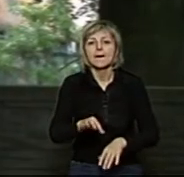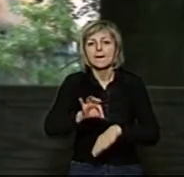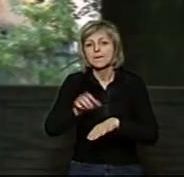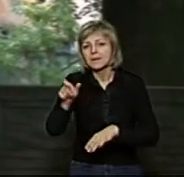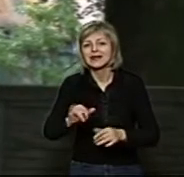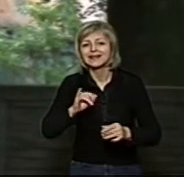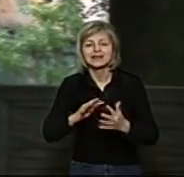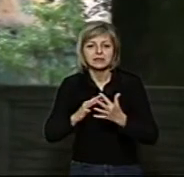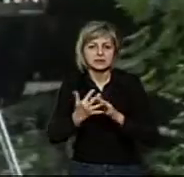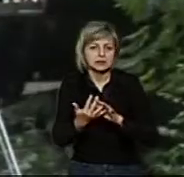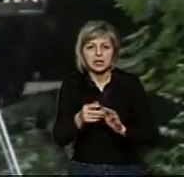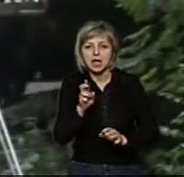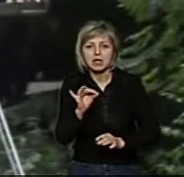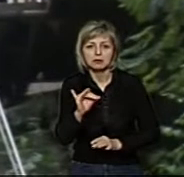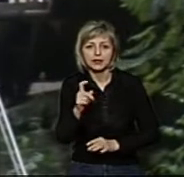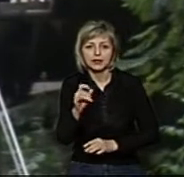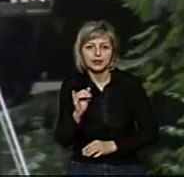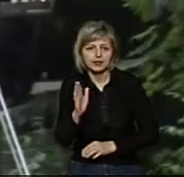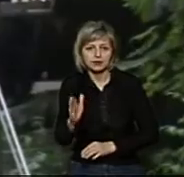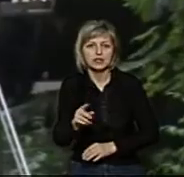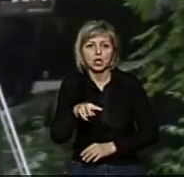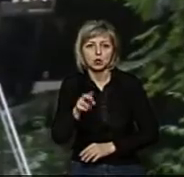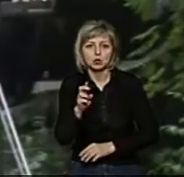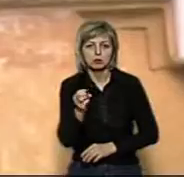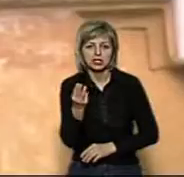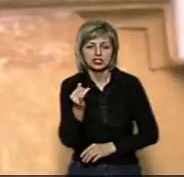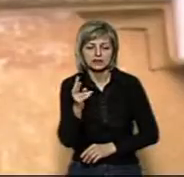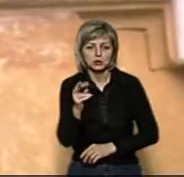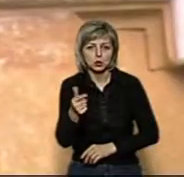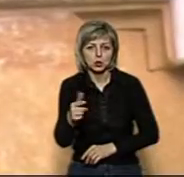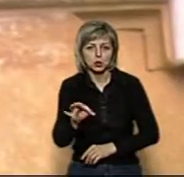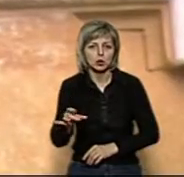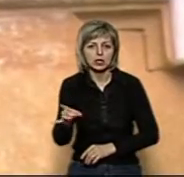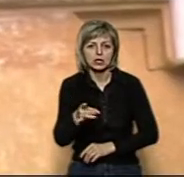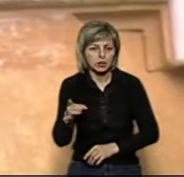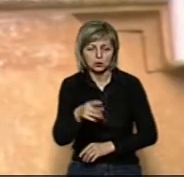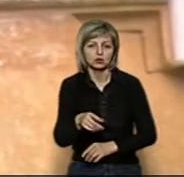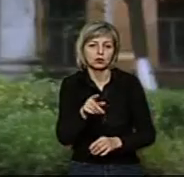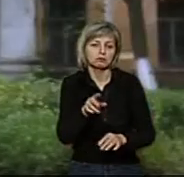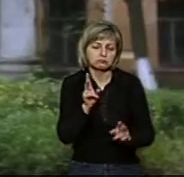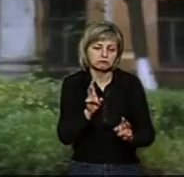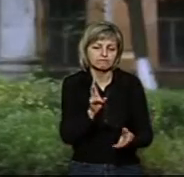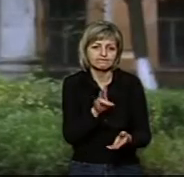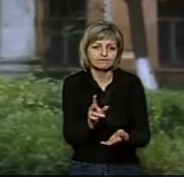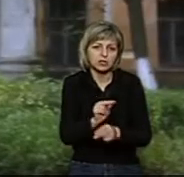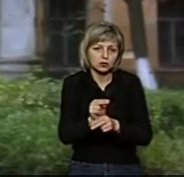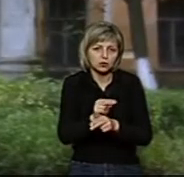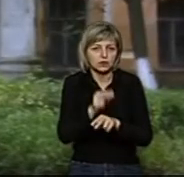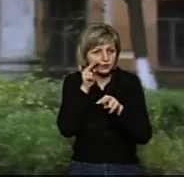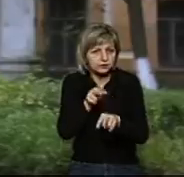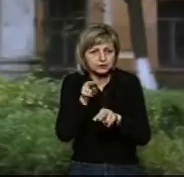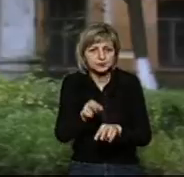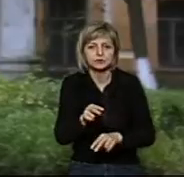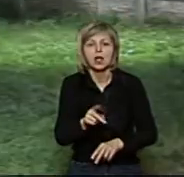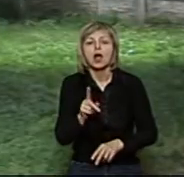Бихів Любешівського району. У психлікарні перебував на примусовому лікуванні із звичайним наглядом. Потрапив сюди після того, як вчинив